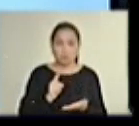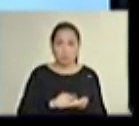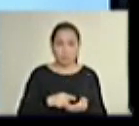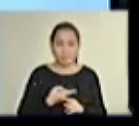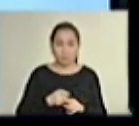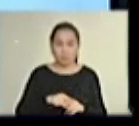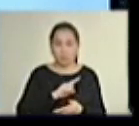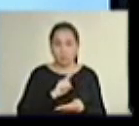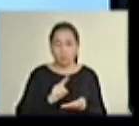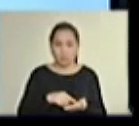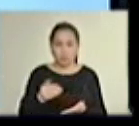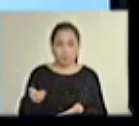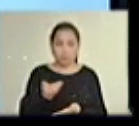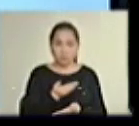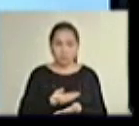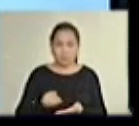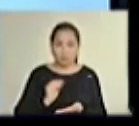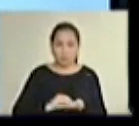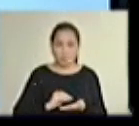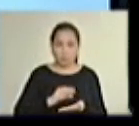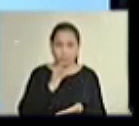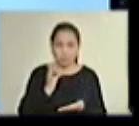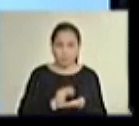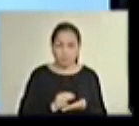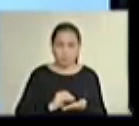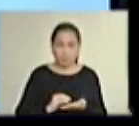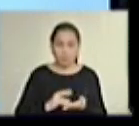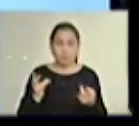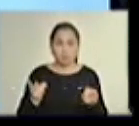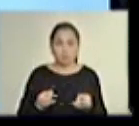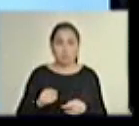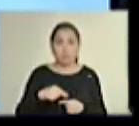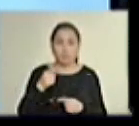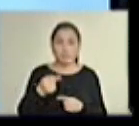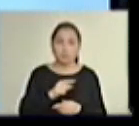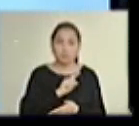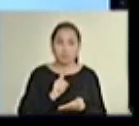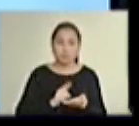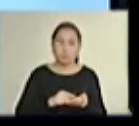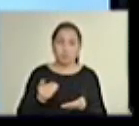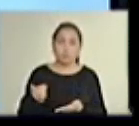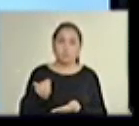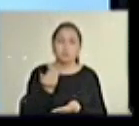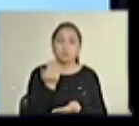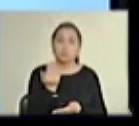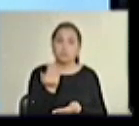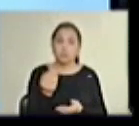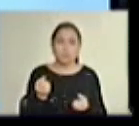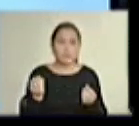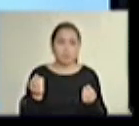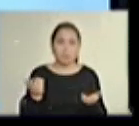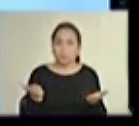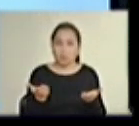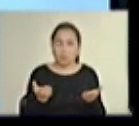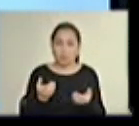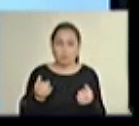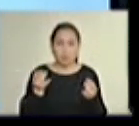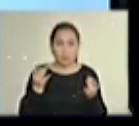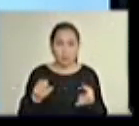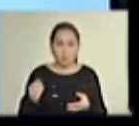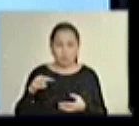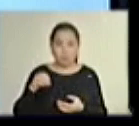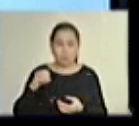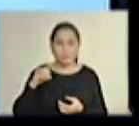Ushbu savollarga siz yozma javob yozishingiz lozim. Keyingi savol: siz yanada qanday oddiy